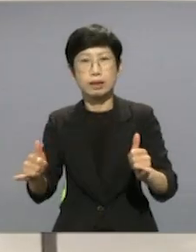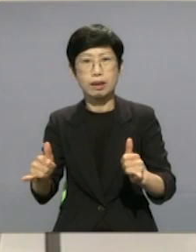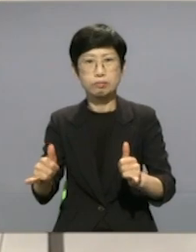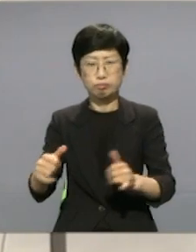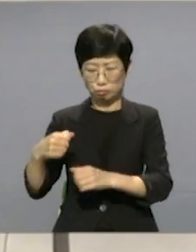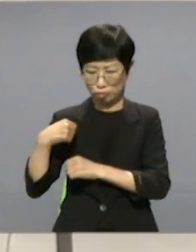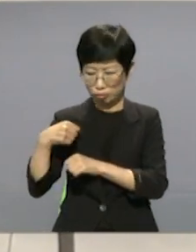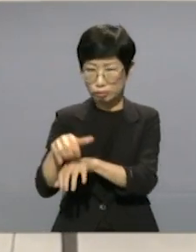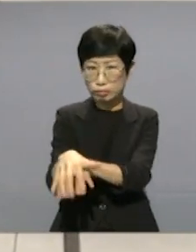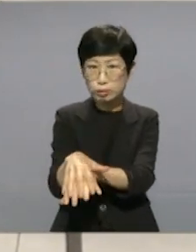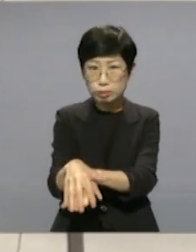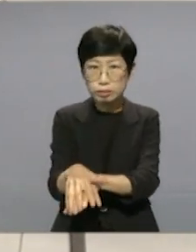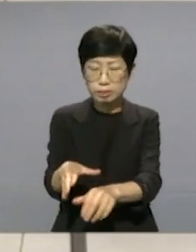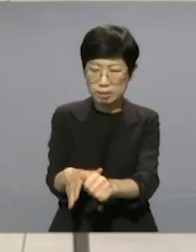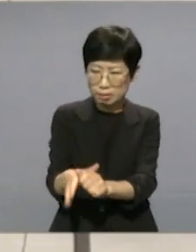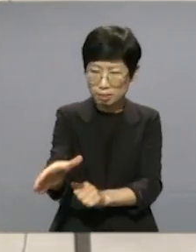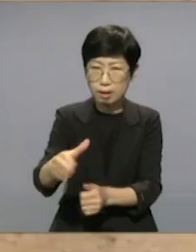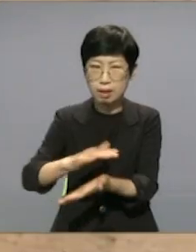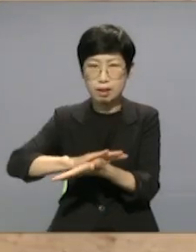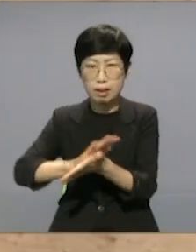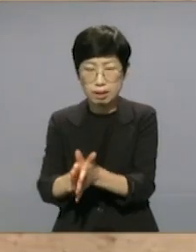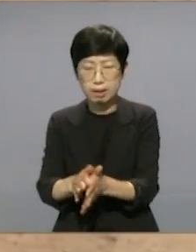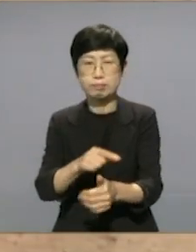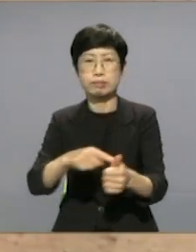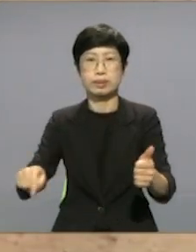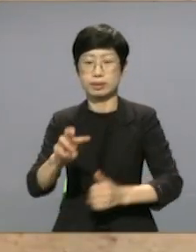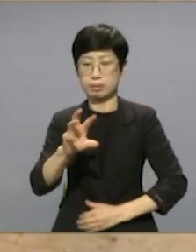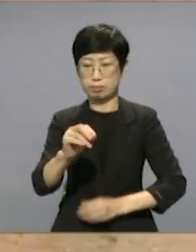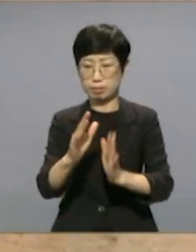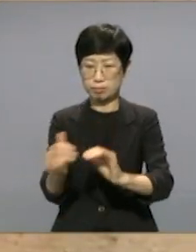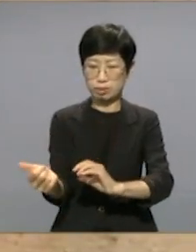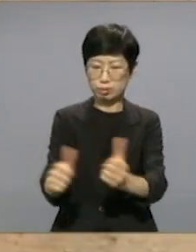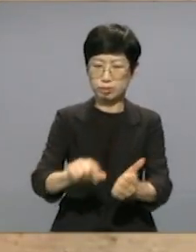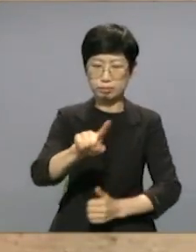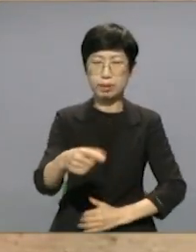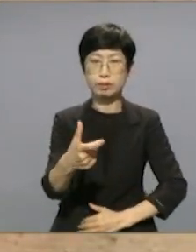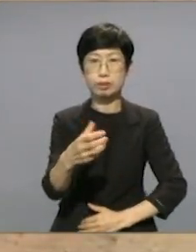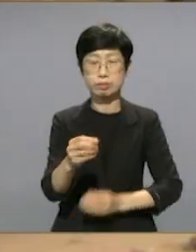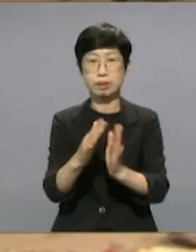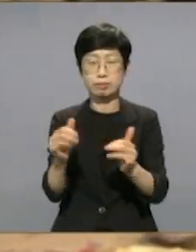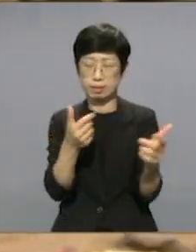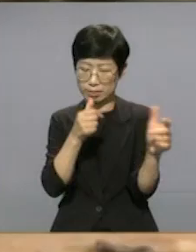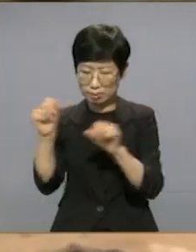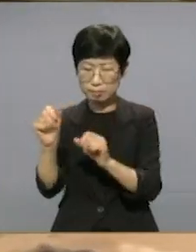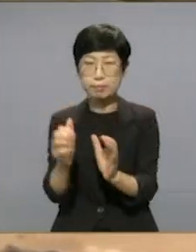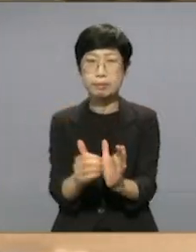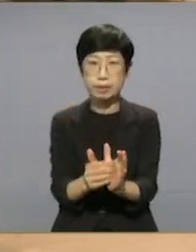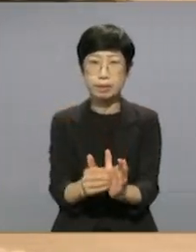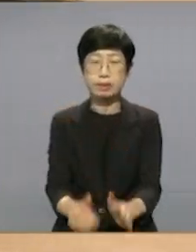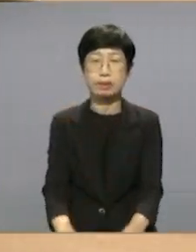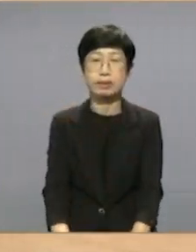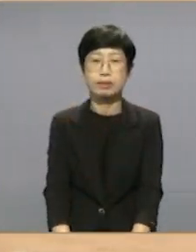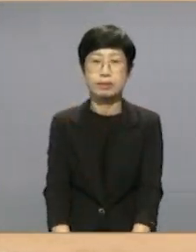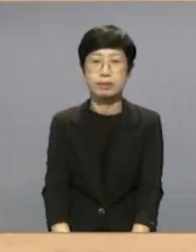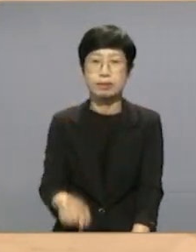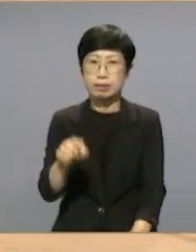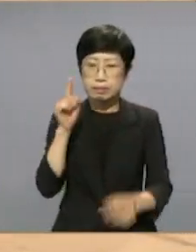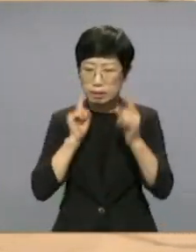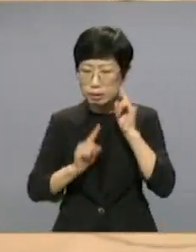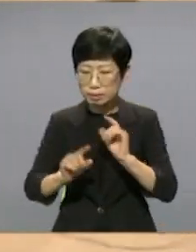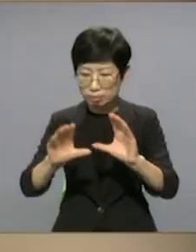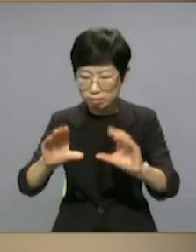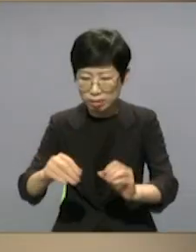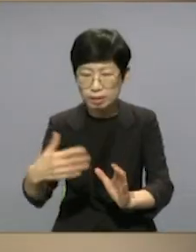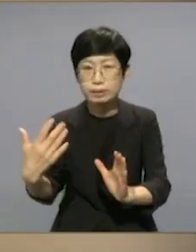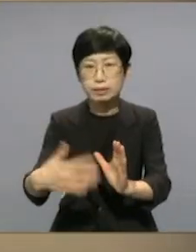민병대가 잔혹하게 진압하며 30만 명이 숨지고 160만 명이 난민이 되었습니다. 그 상처가 아물기도